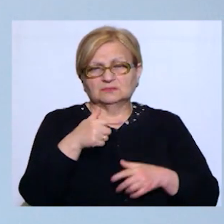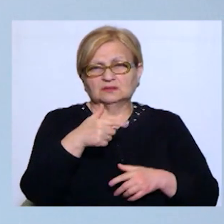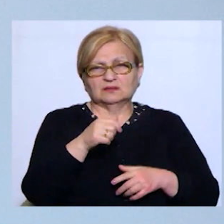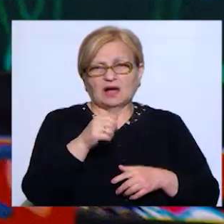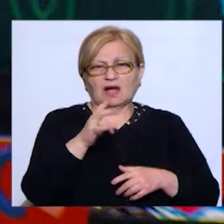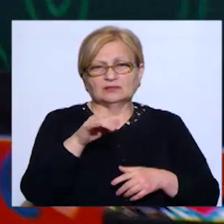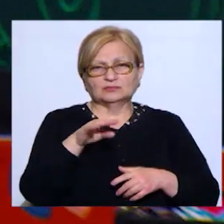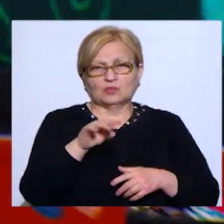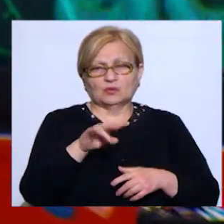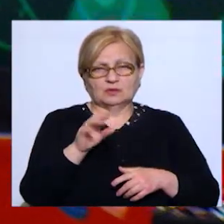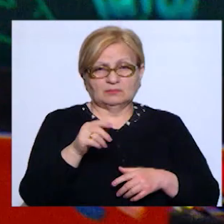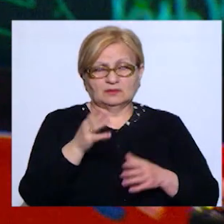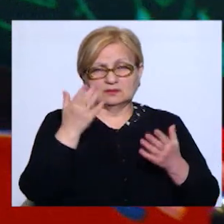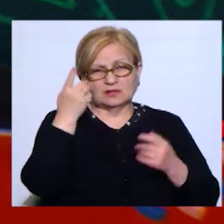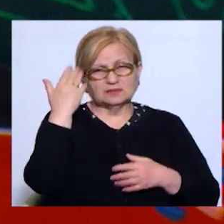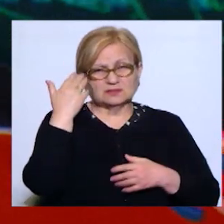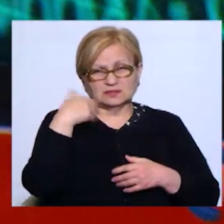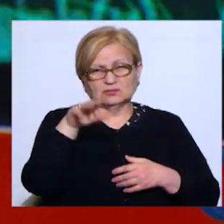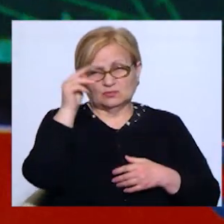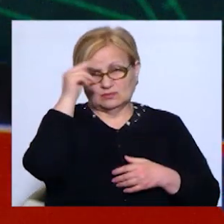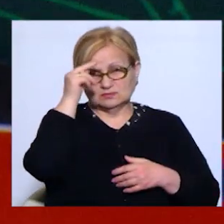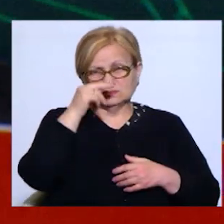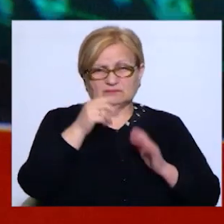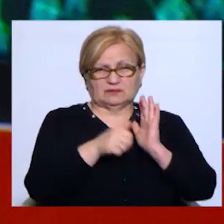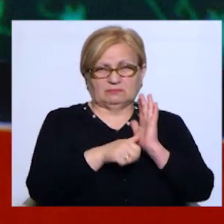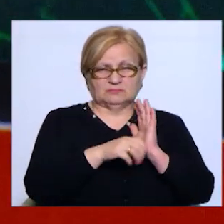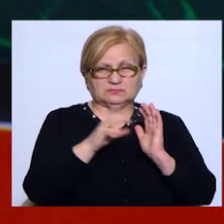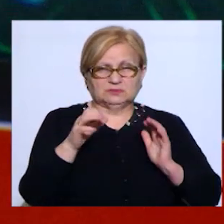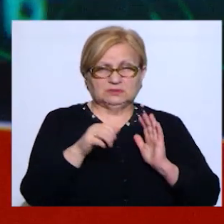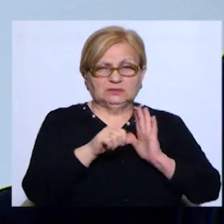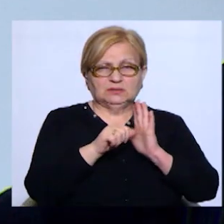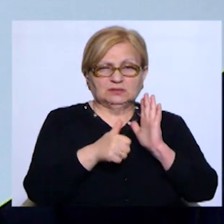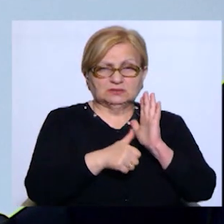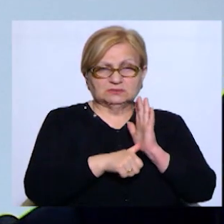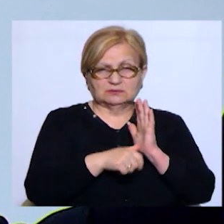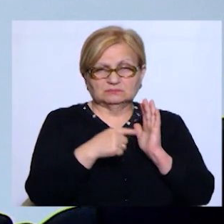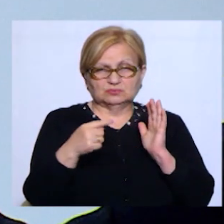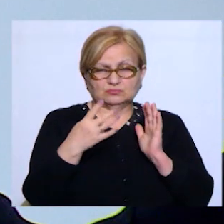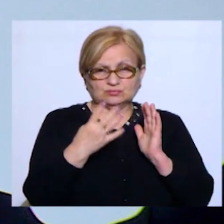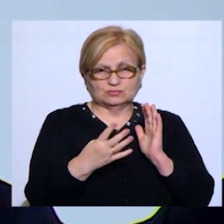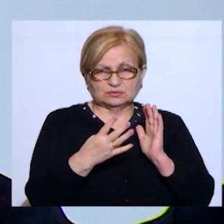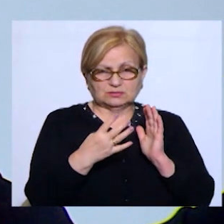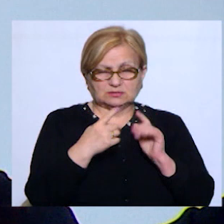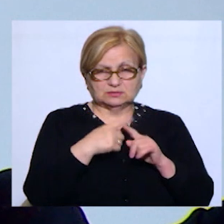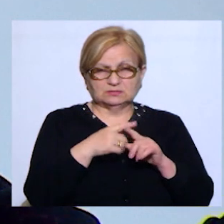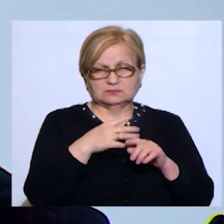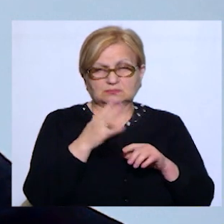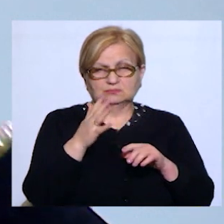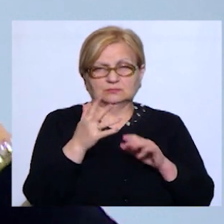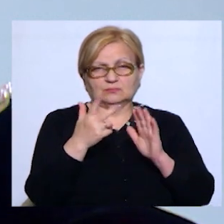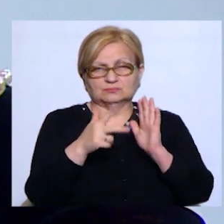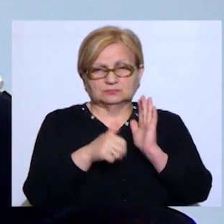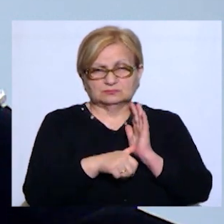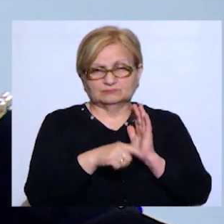ამოხსნა თქვენ უკვე მე-6 კლასიდან იცით. ესე იგი, რას მივიღებთ? 16 - 4x უდრის